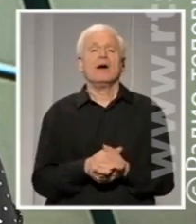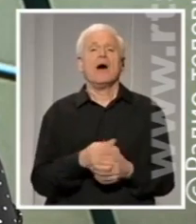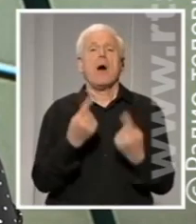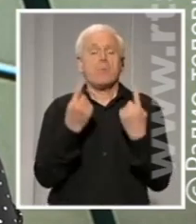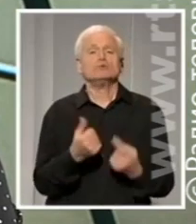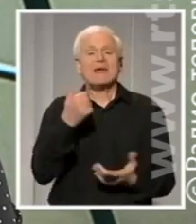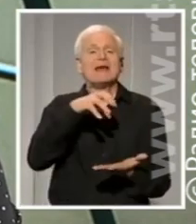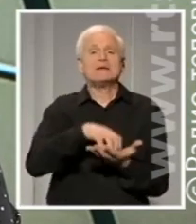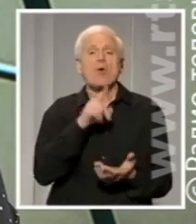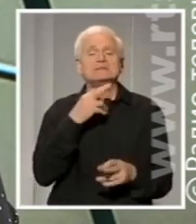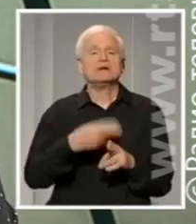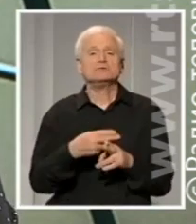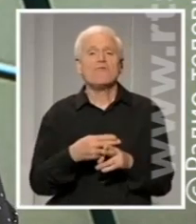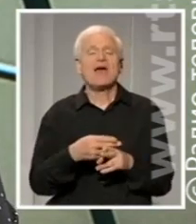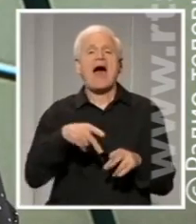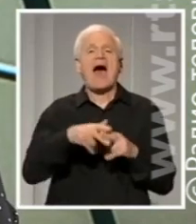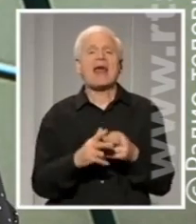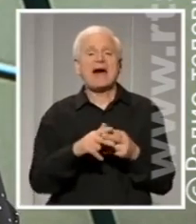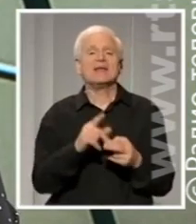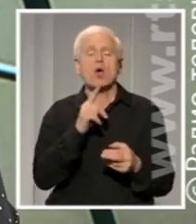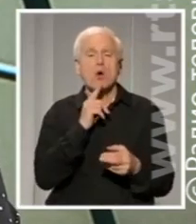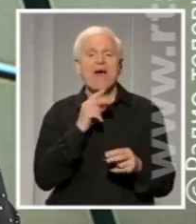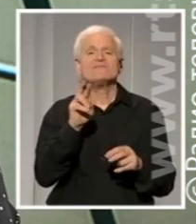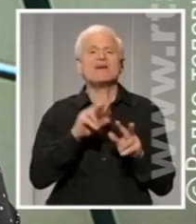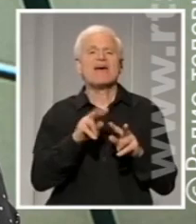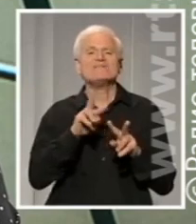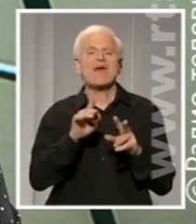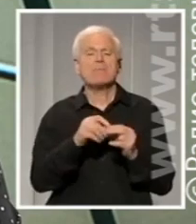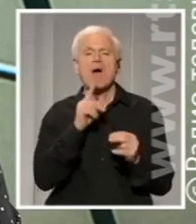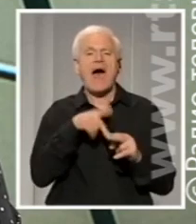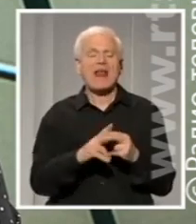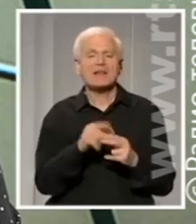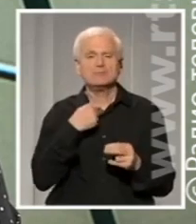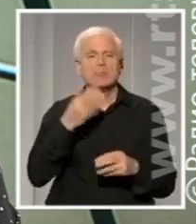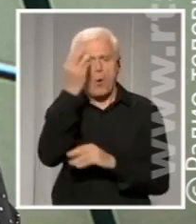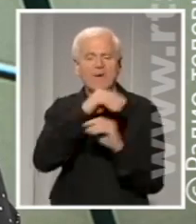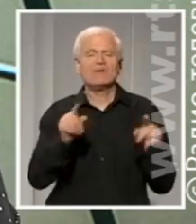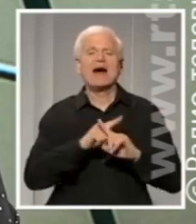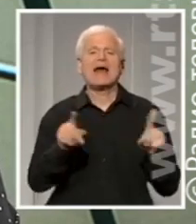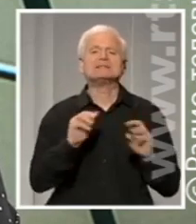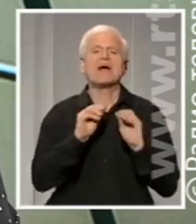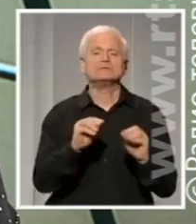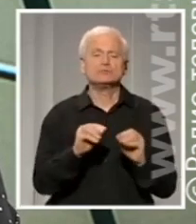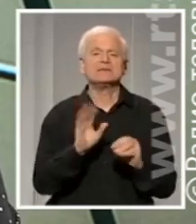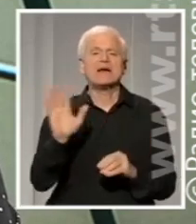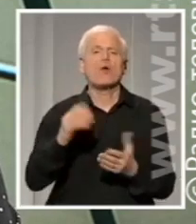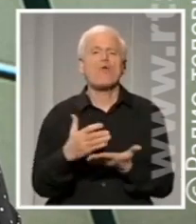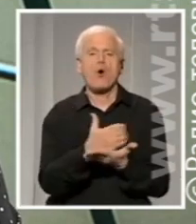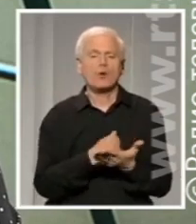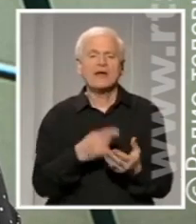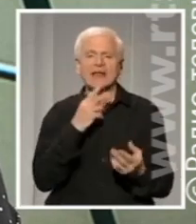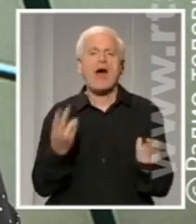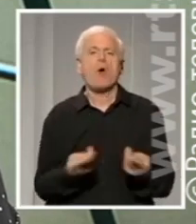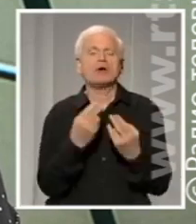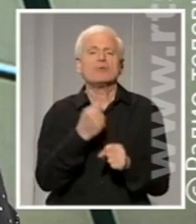jedna sekcija koja se zove, znači, alati koji mogu da se, kao web alati koji se mogu koristiti u nastavi, gde ćemo objavljivati razne uputstva, instrukcije za njihovu primjenu, da olakšamo